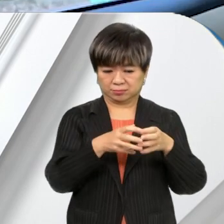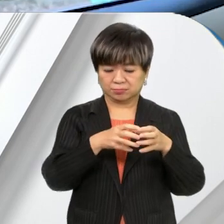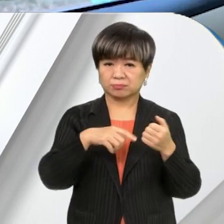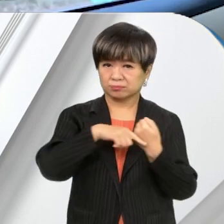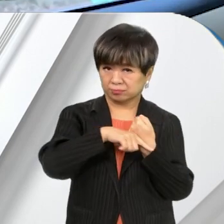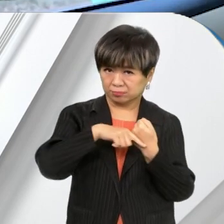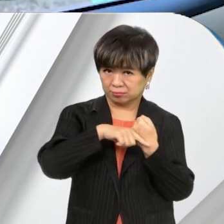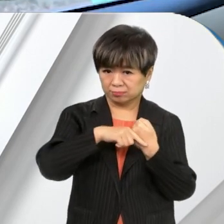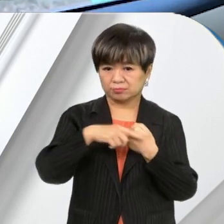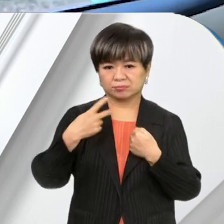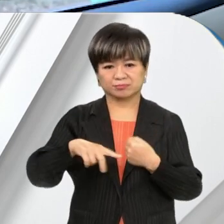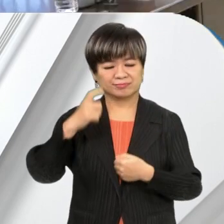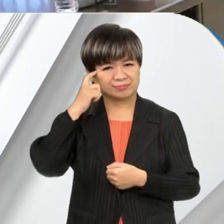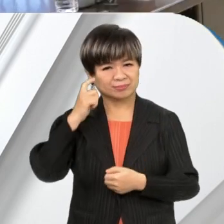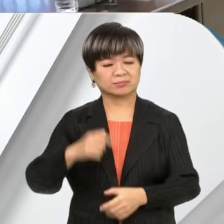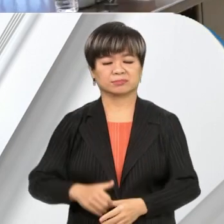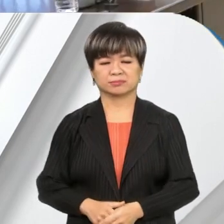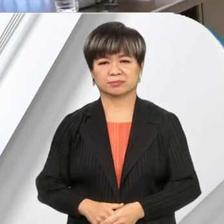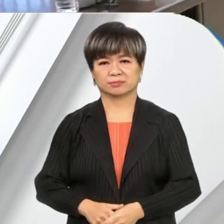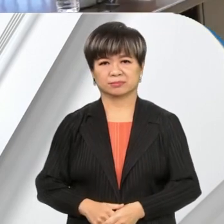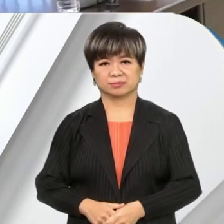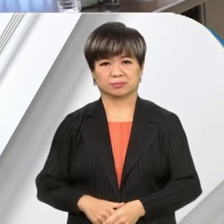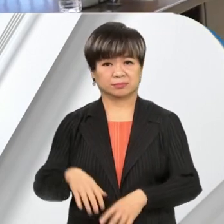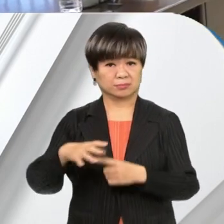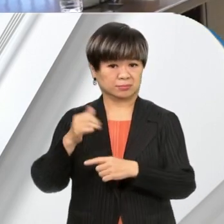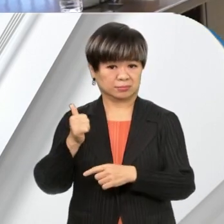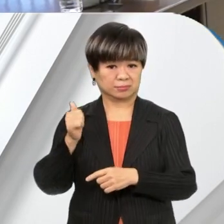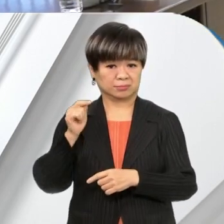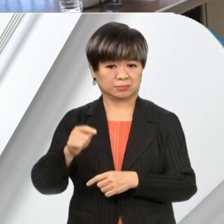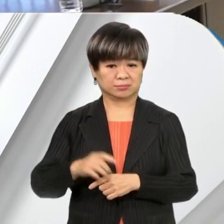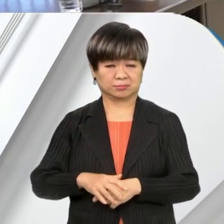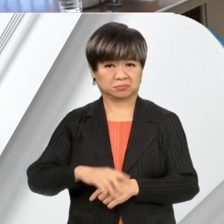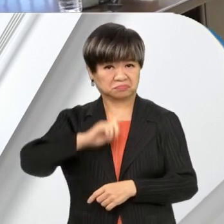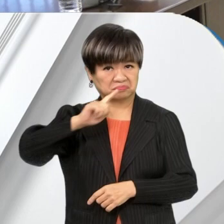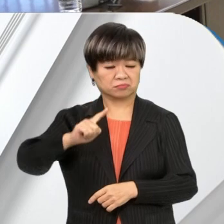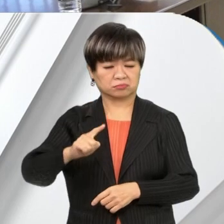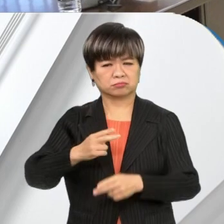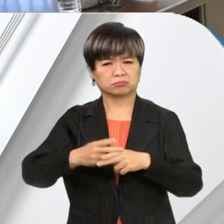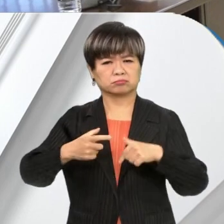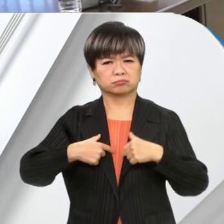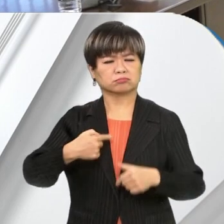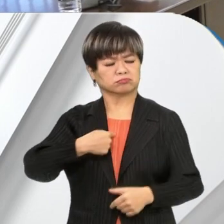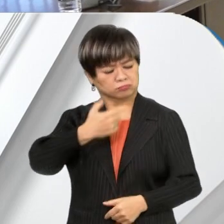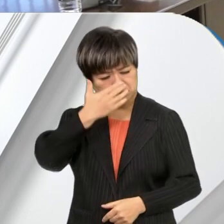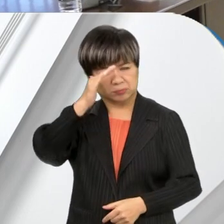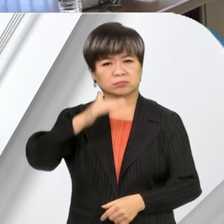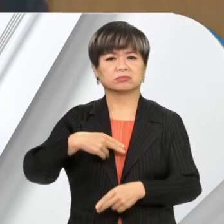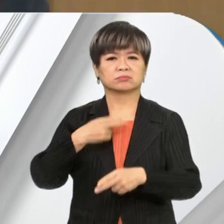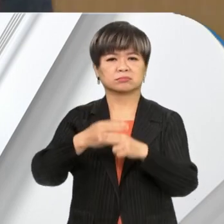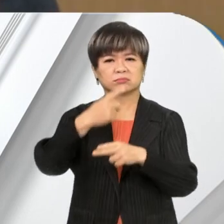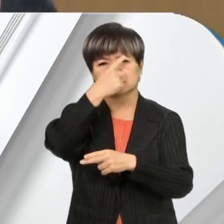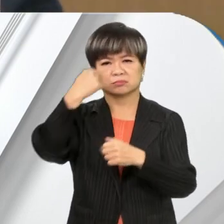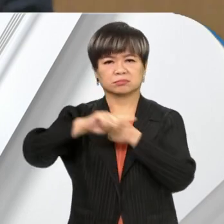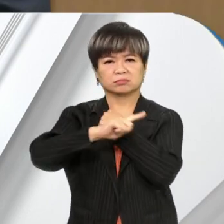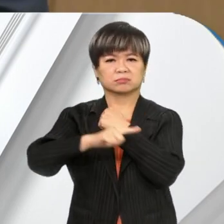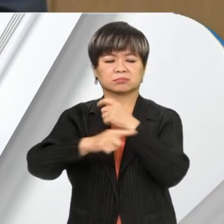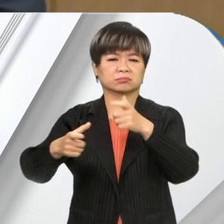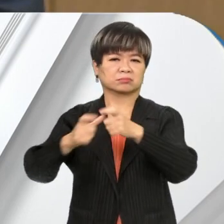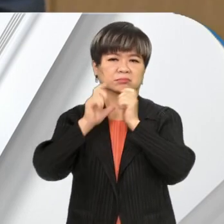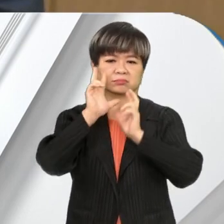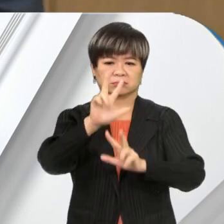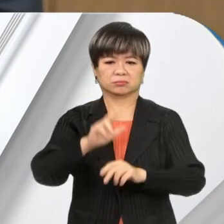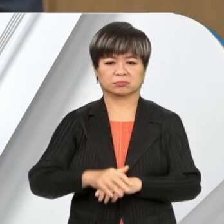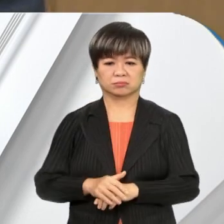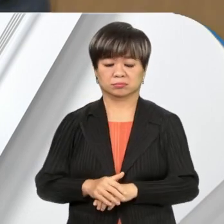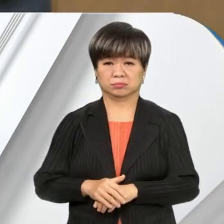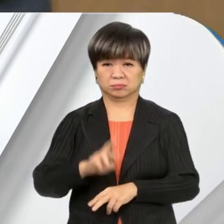后再做定夺。 中东建对台北的起诉有信心威扬，相信司法会反击这个骨头，对二